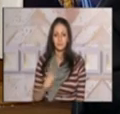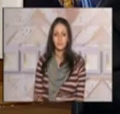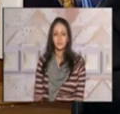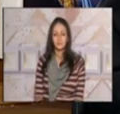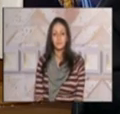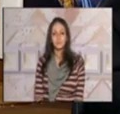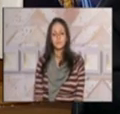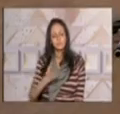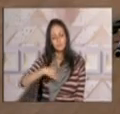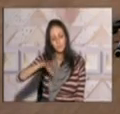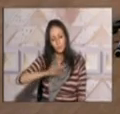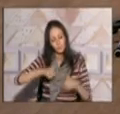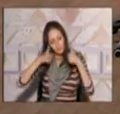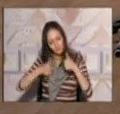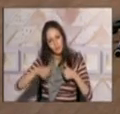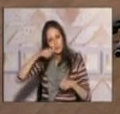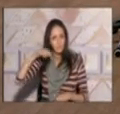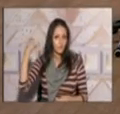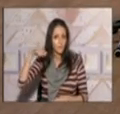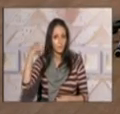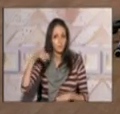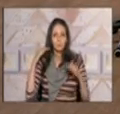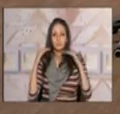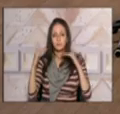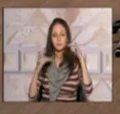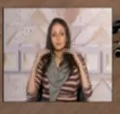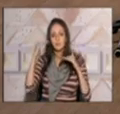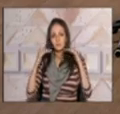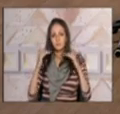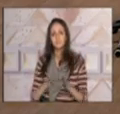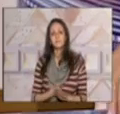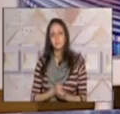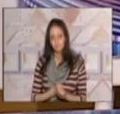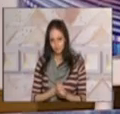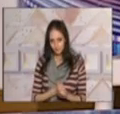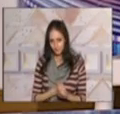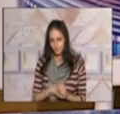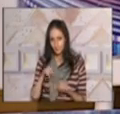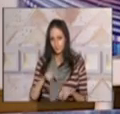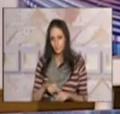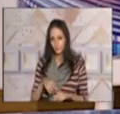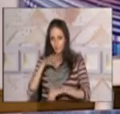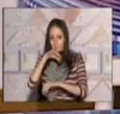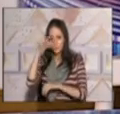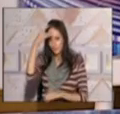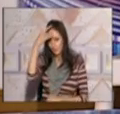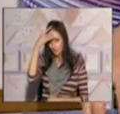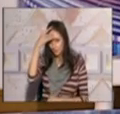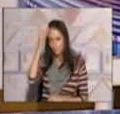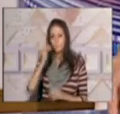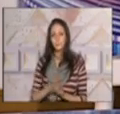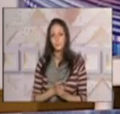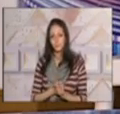فعلا. هايل. في جوه الاداره بتاعت الطب الشرعي. هايل. واحنا بنسعى بقى ان احنا يبقى موجود في